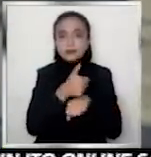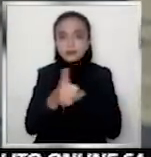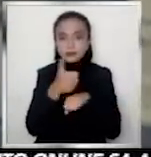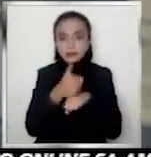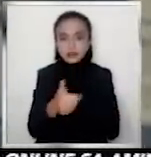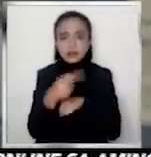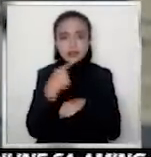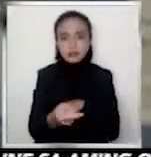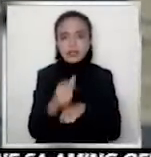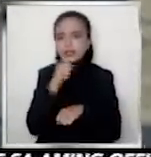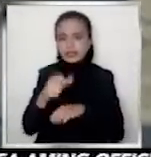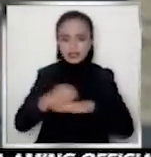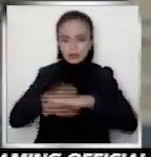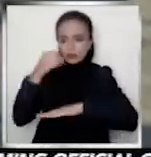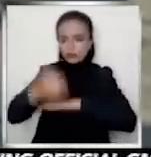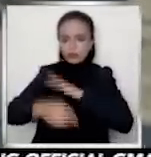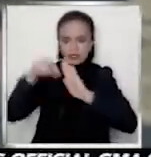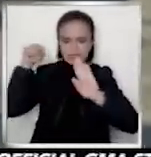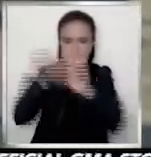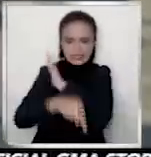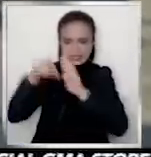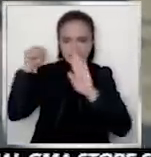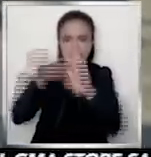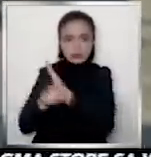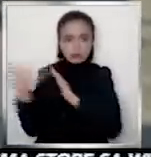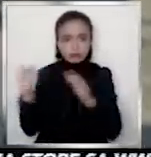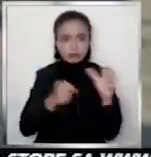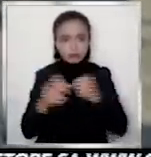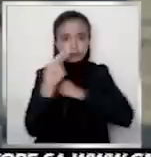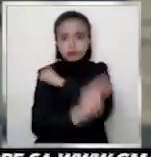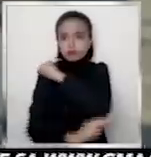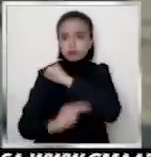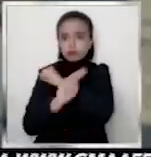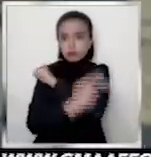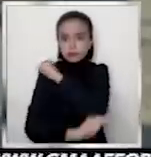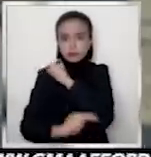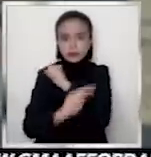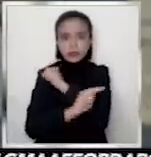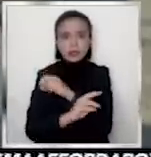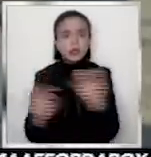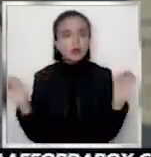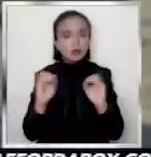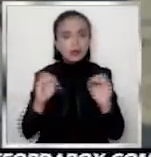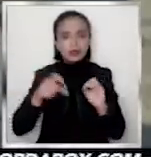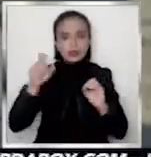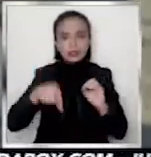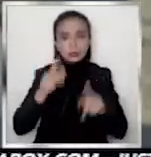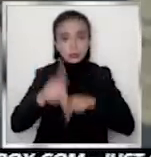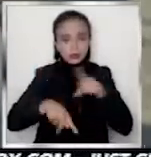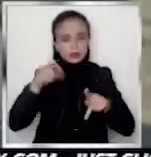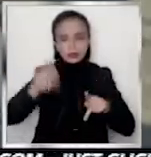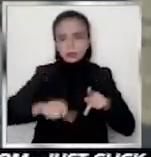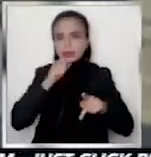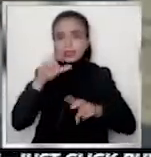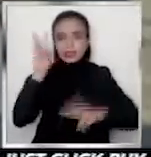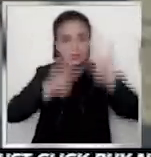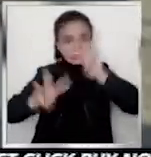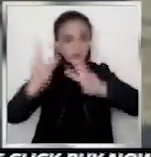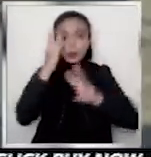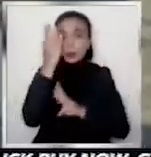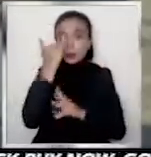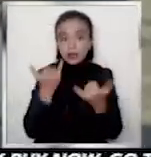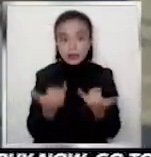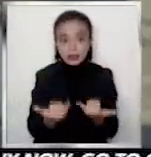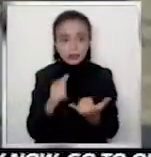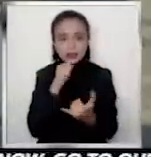o sobra-sobra ang pwersang dineploy sa Negros Oriental. Wala rin daw dapat ipangamba ang mga residente dahil sa ngayon, hindi raw magdedeklara